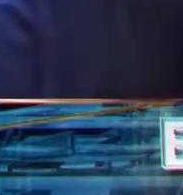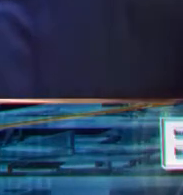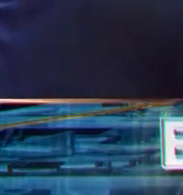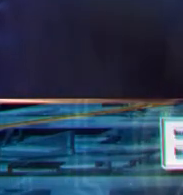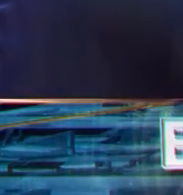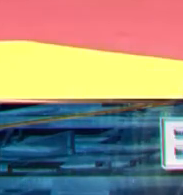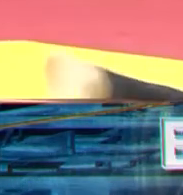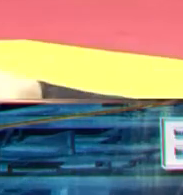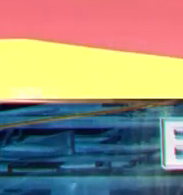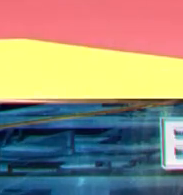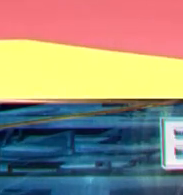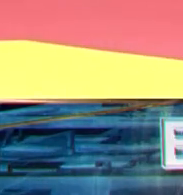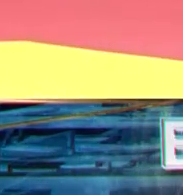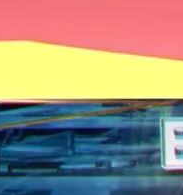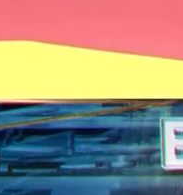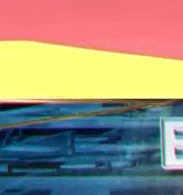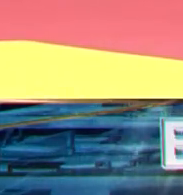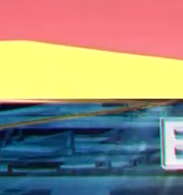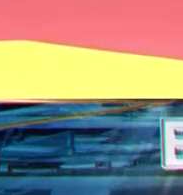өрен келіп қатысты.